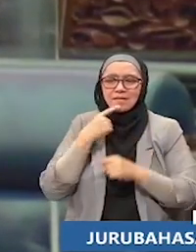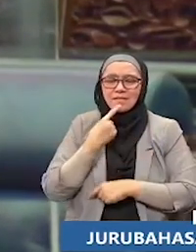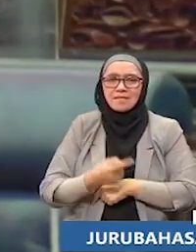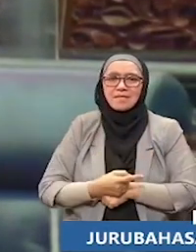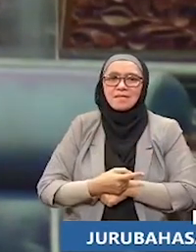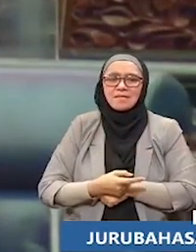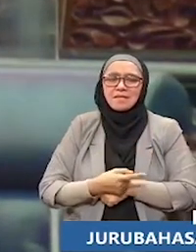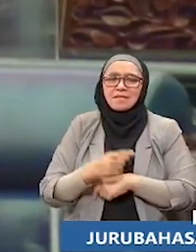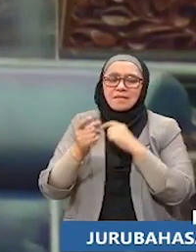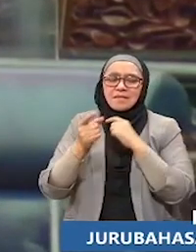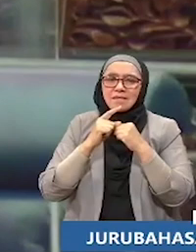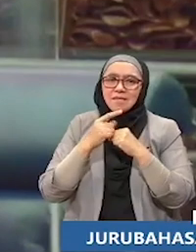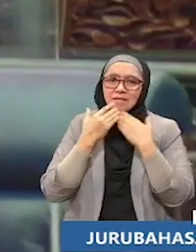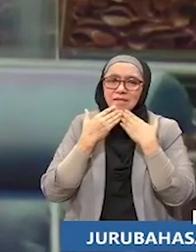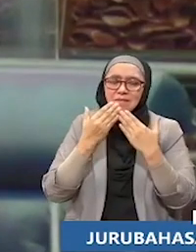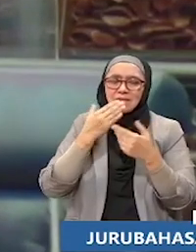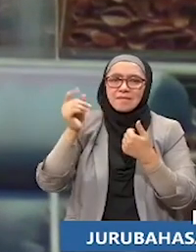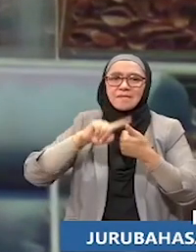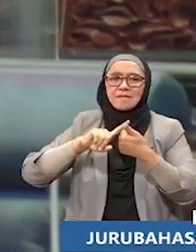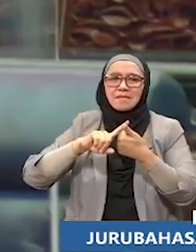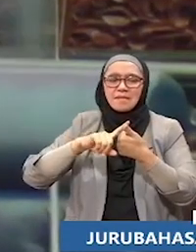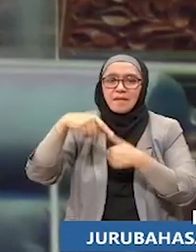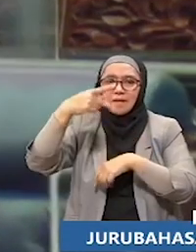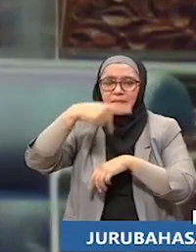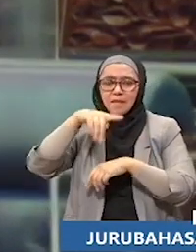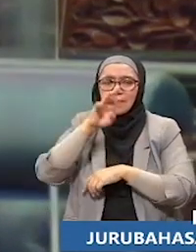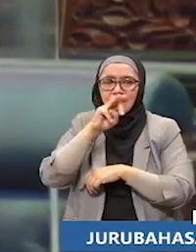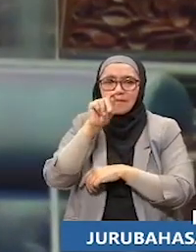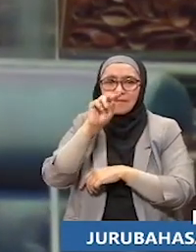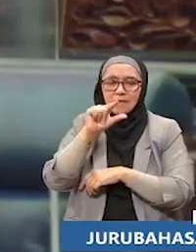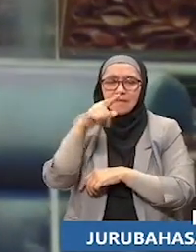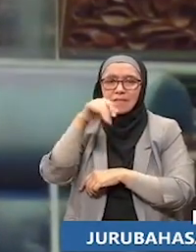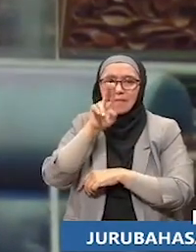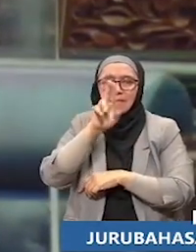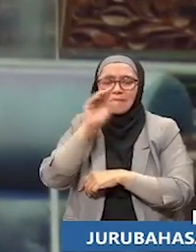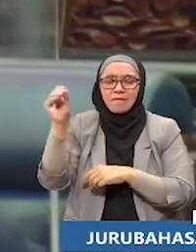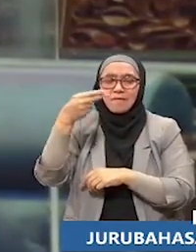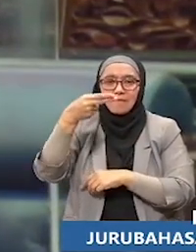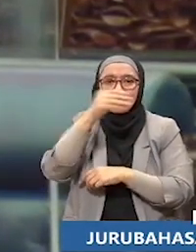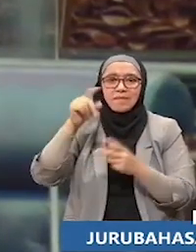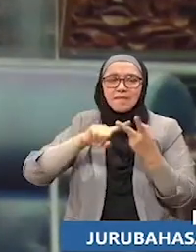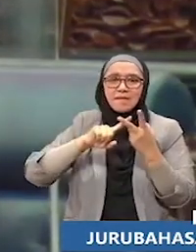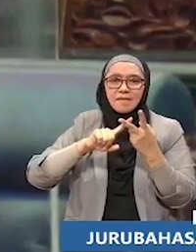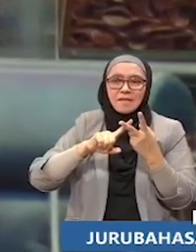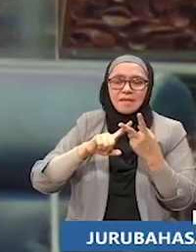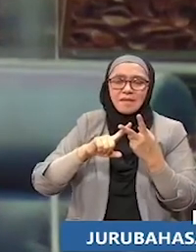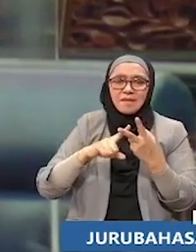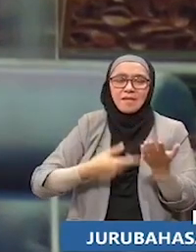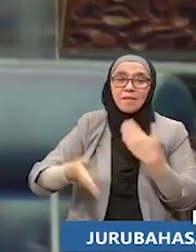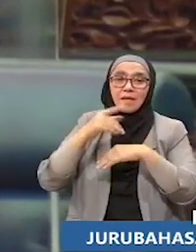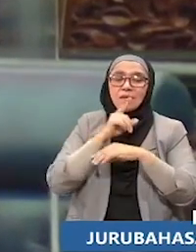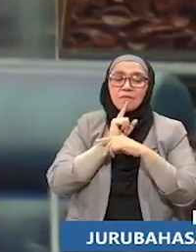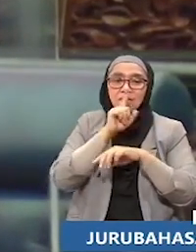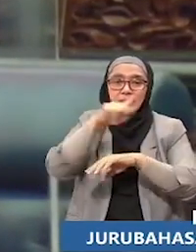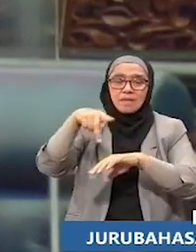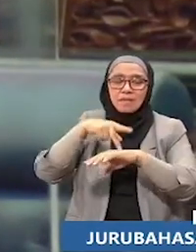Berhormat Pematang Pau dan kepada Yang Berhormat Balik Pulau di atas kerja dan usaha mereka untuk memastikan hari ini menjadi